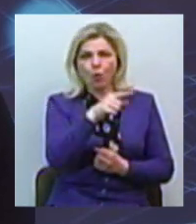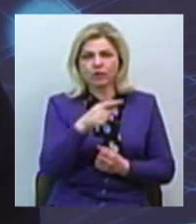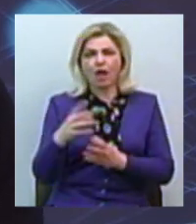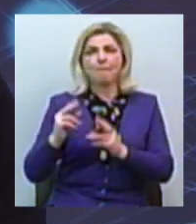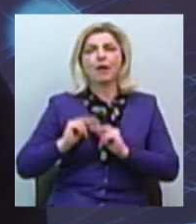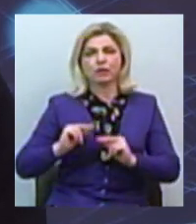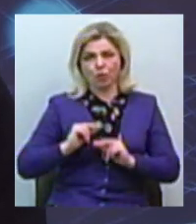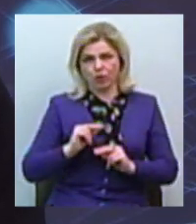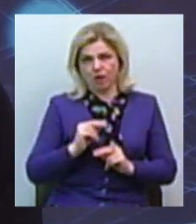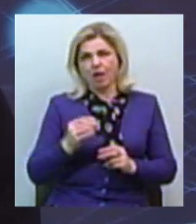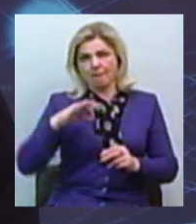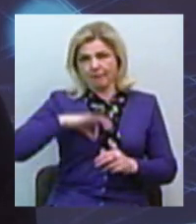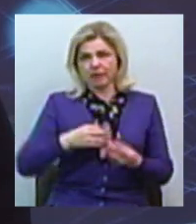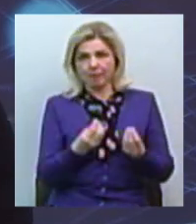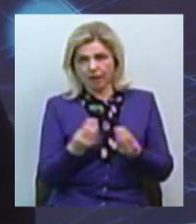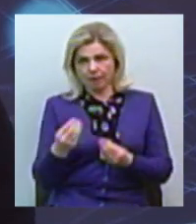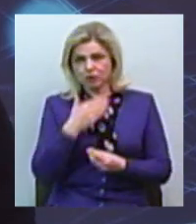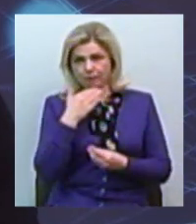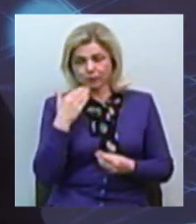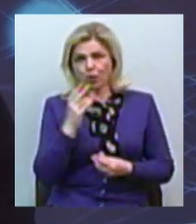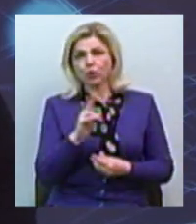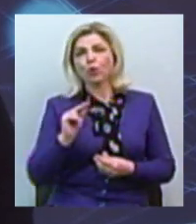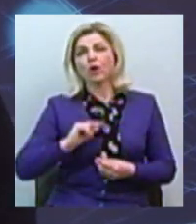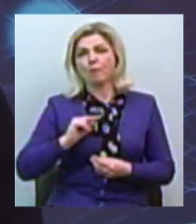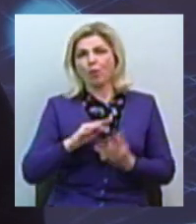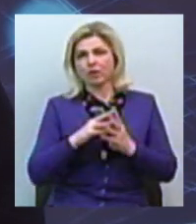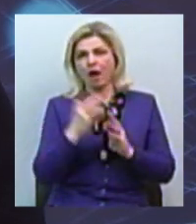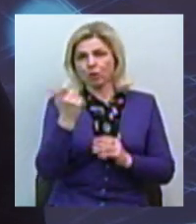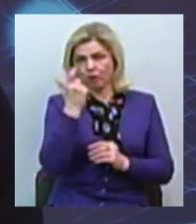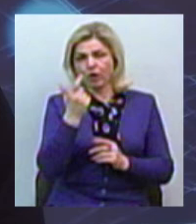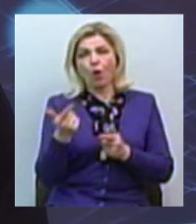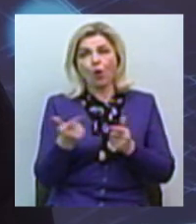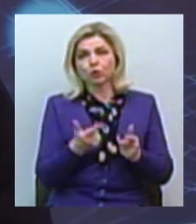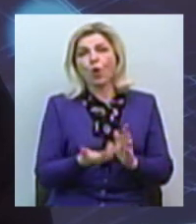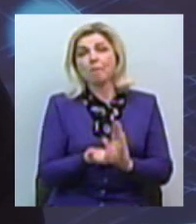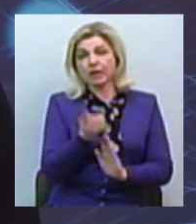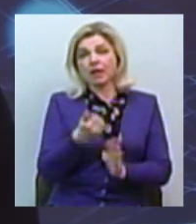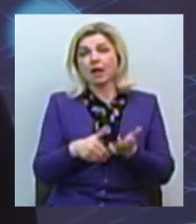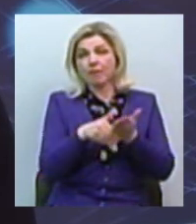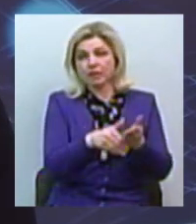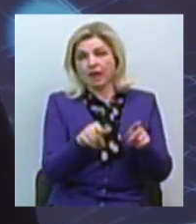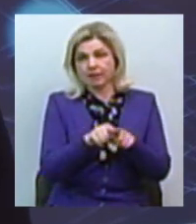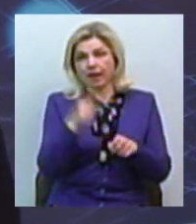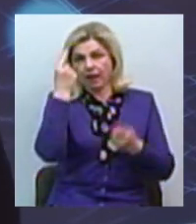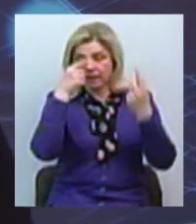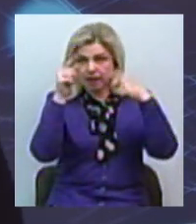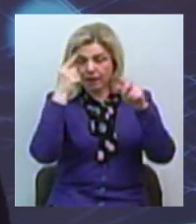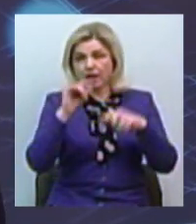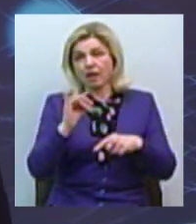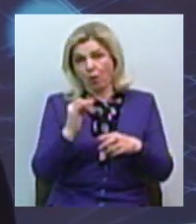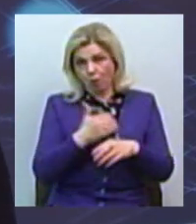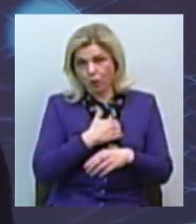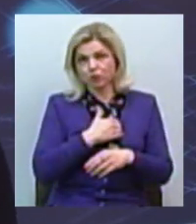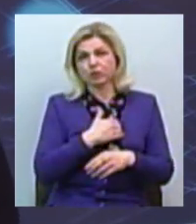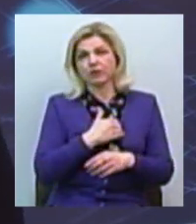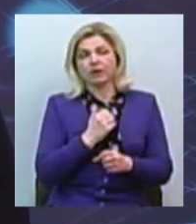увазі підприємців, які працюють в агросекторі, готові підтримувати такі ідеї, і вони в базі цього